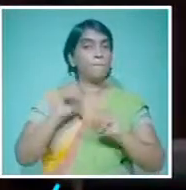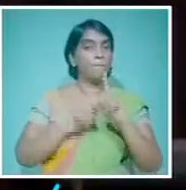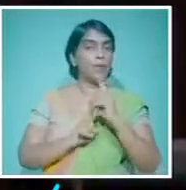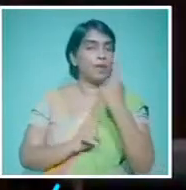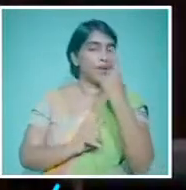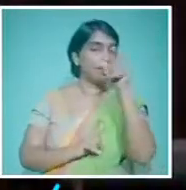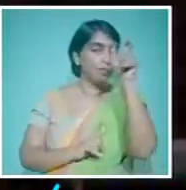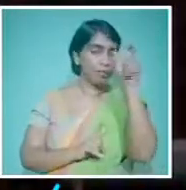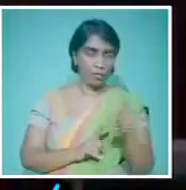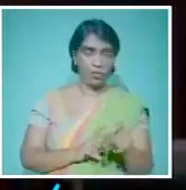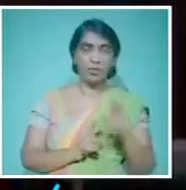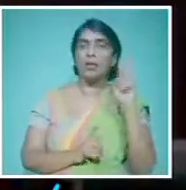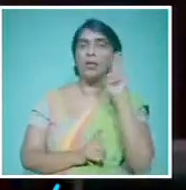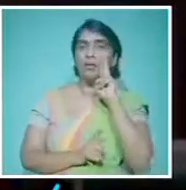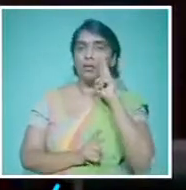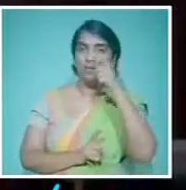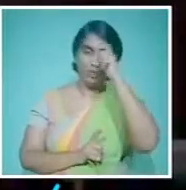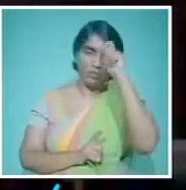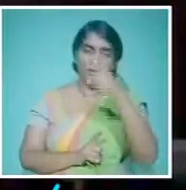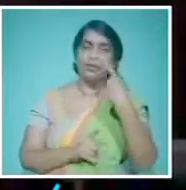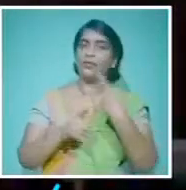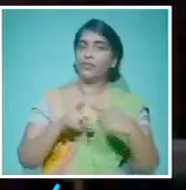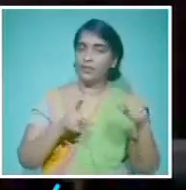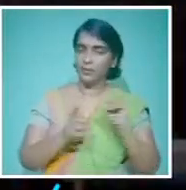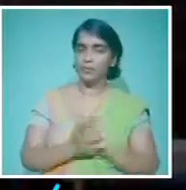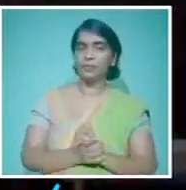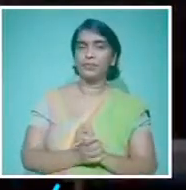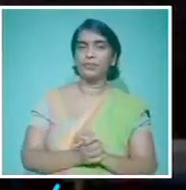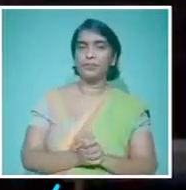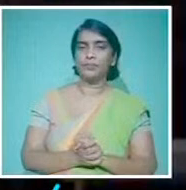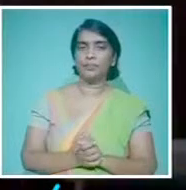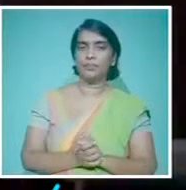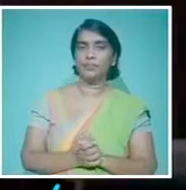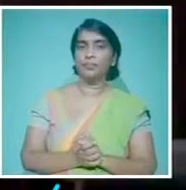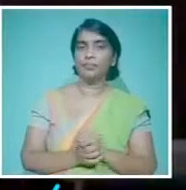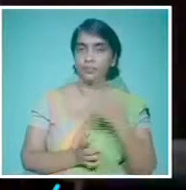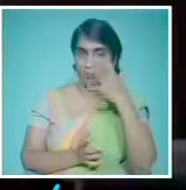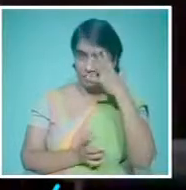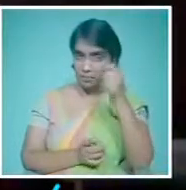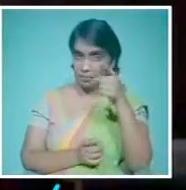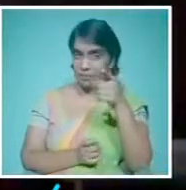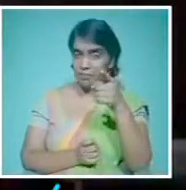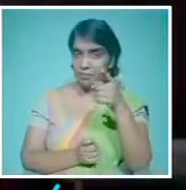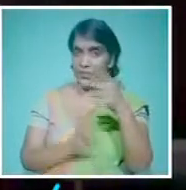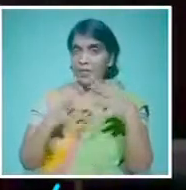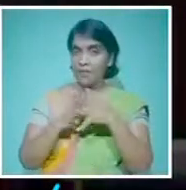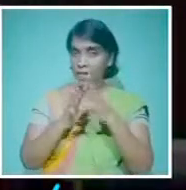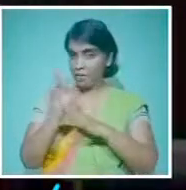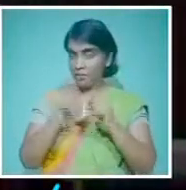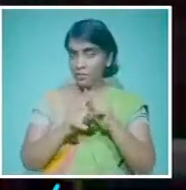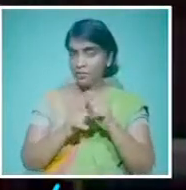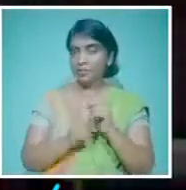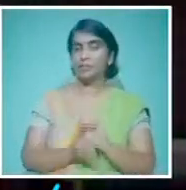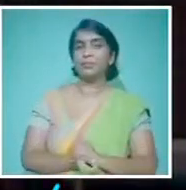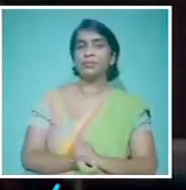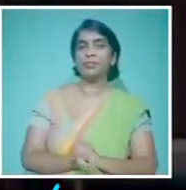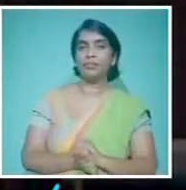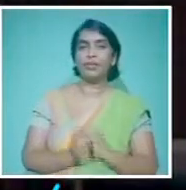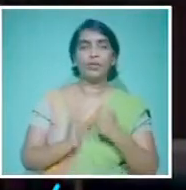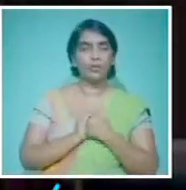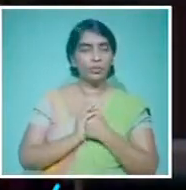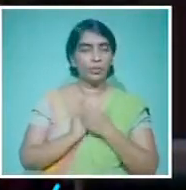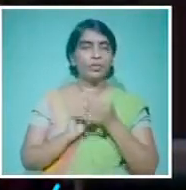ke nadeng, Rahil Wickremesinghe mahatya biterai, mata kaidu, belga mematu, garu sabah